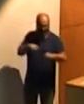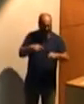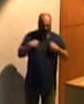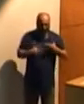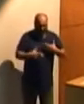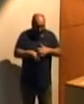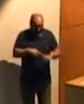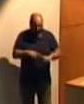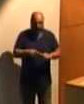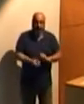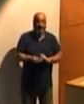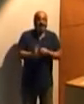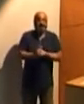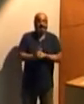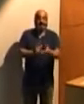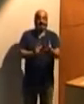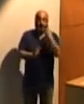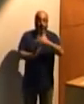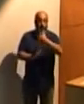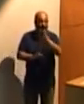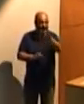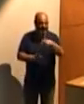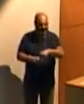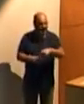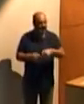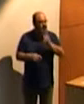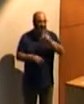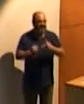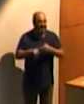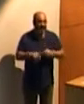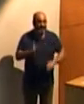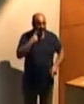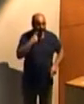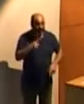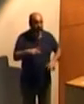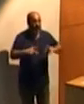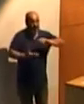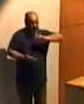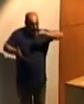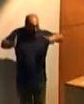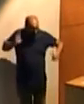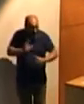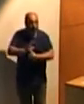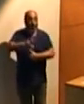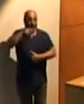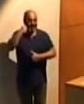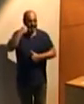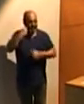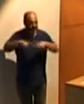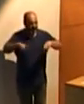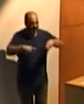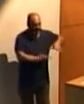fier pour l'avenir par exemple et ça quelque part c'est plutôt de l'humanisation ce qui fait que je suis un être humain